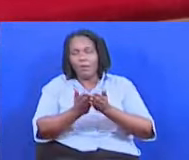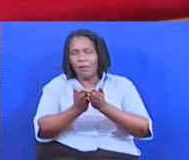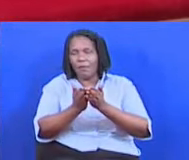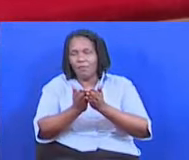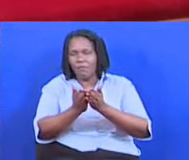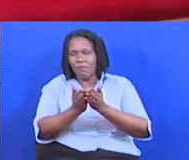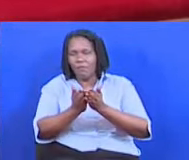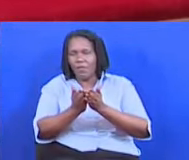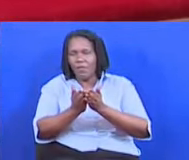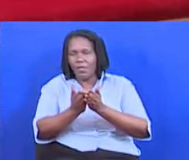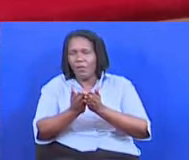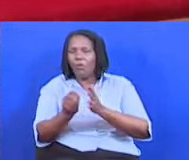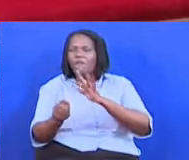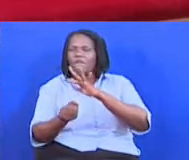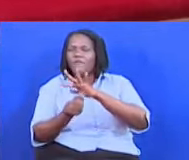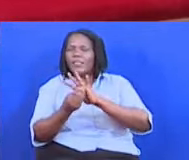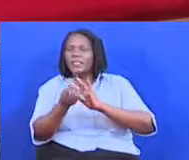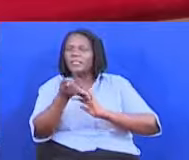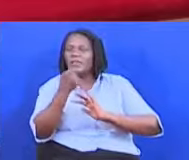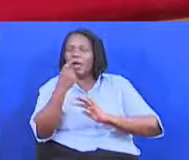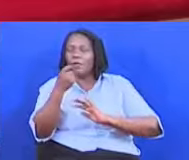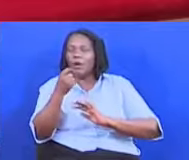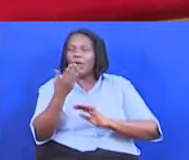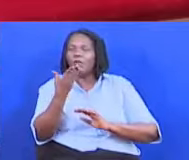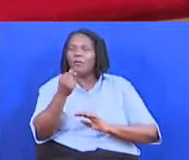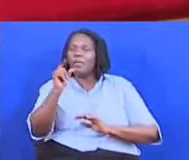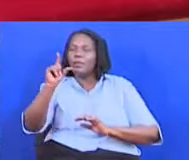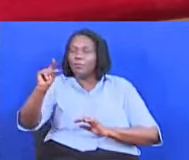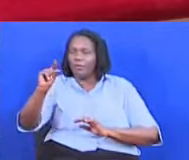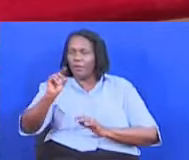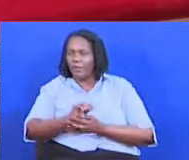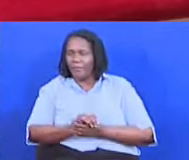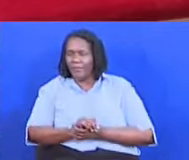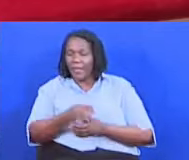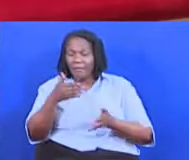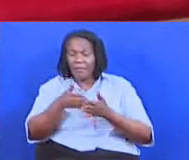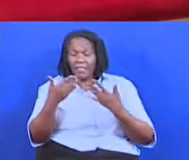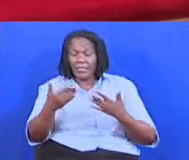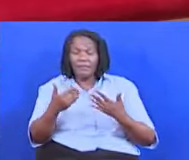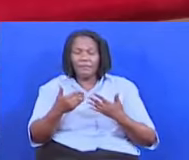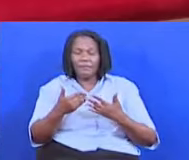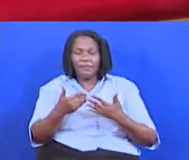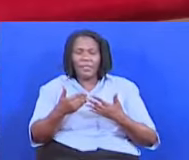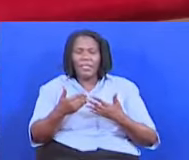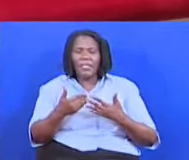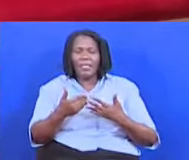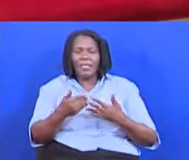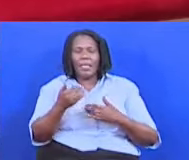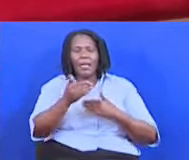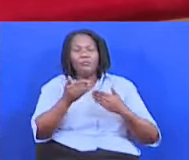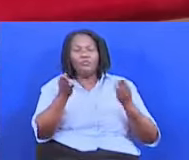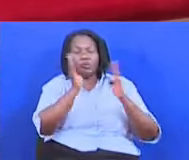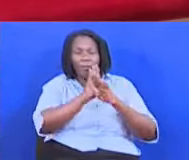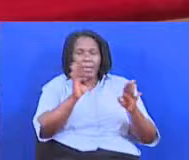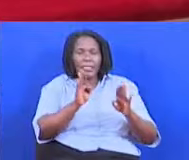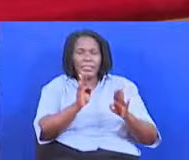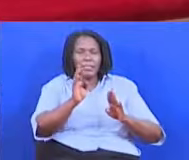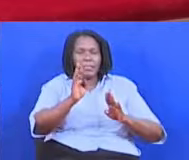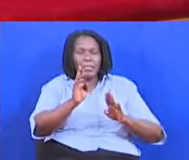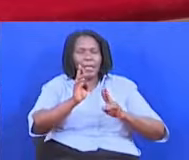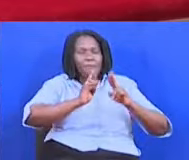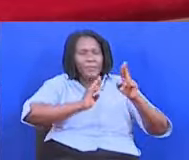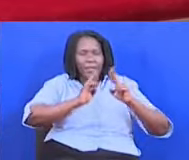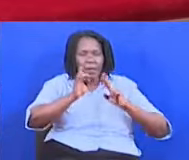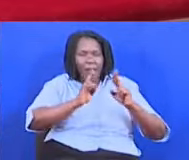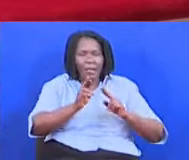kutupatia dawa kwa gharama nafuu. Tunakamilisha mazungumzo sasa hivi, kuna wadau kama wawili watatu wako